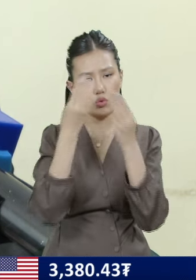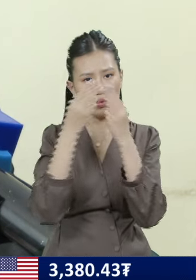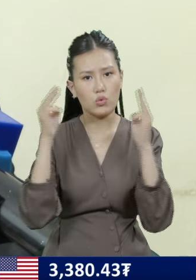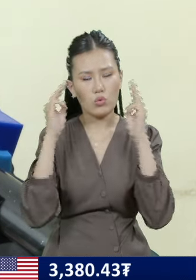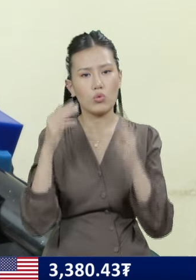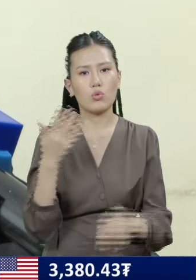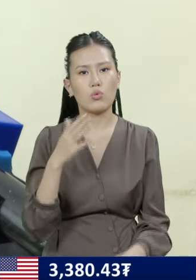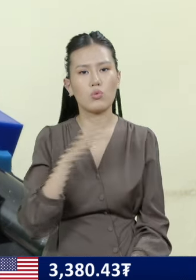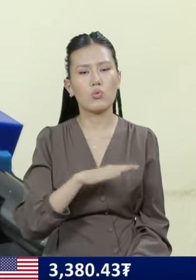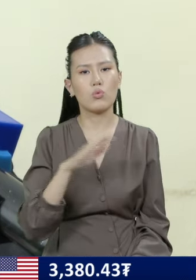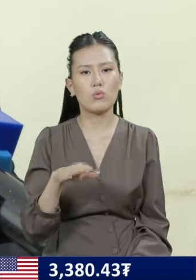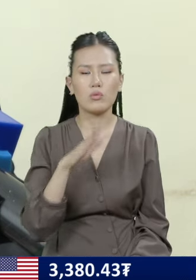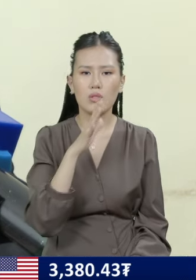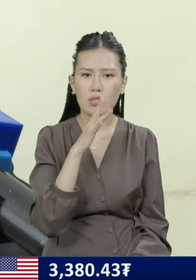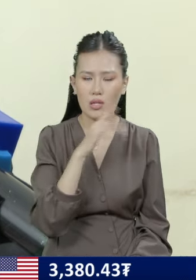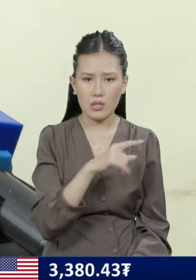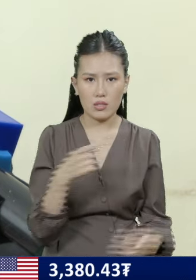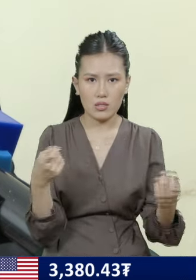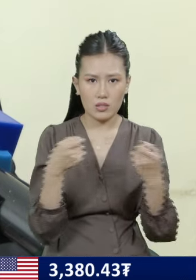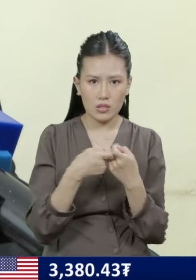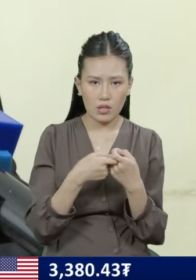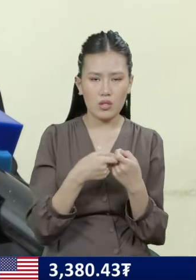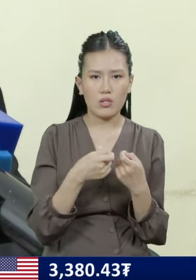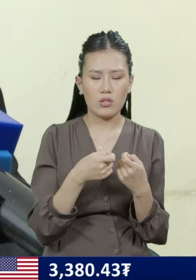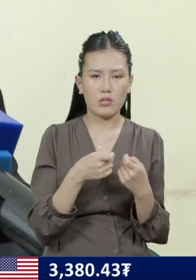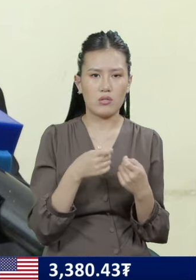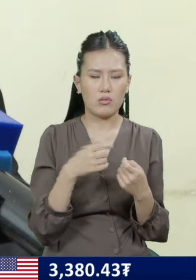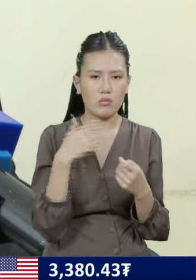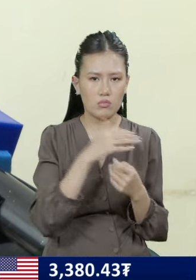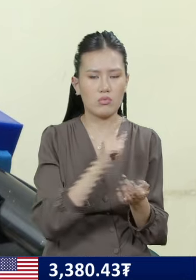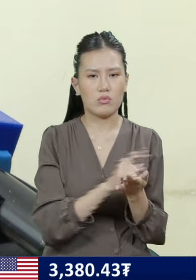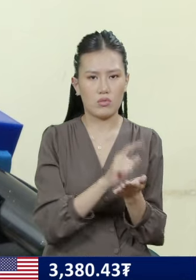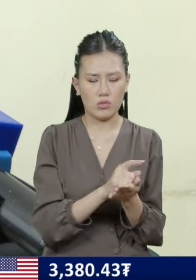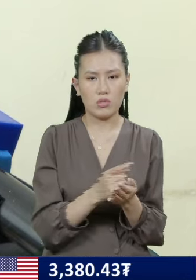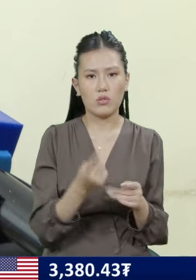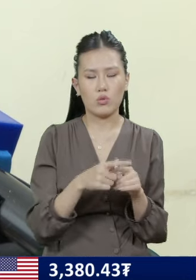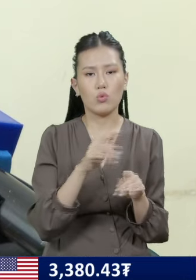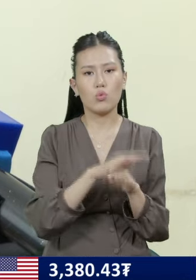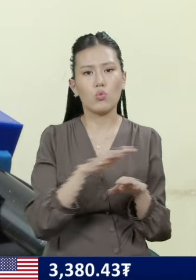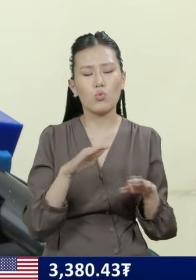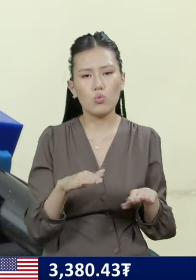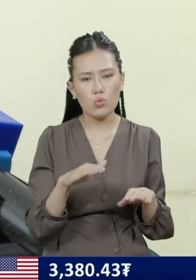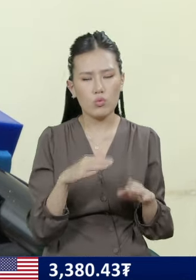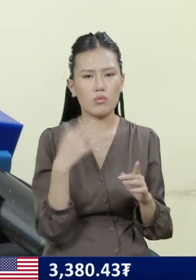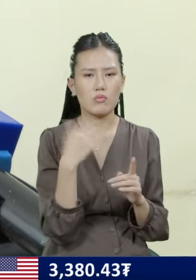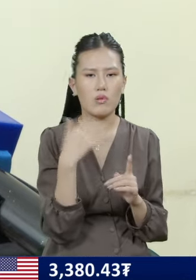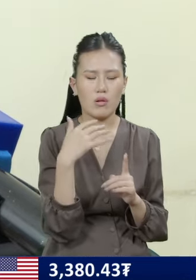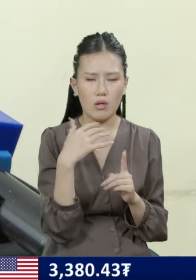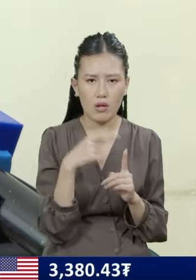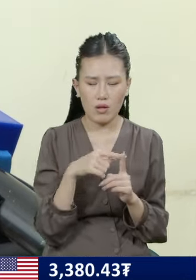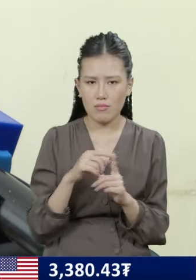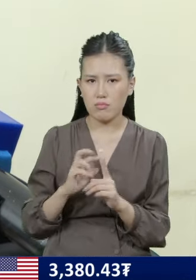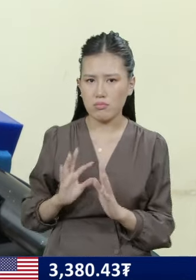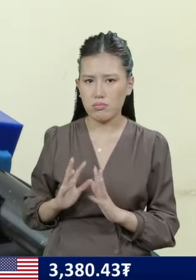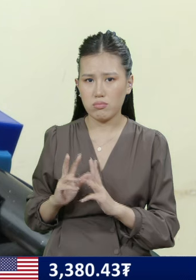тийм инженчлэх түүнийгээ хүүхдэд хүргэх за тэгээ хүүхдийн одоо тэр гарч байгаа янз бүрийн өөрчлөлтийг одоо ингэж үнэлэх,